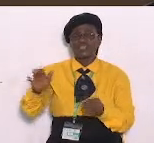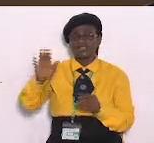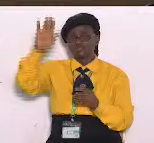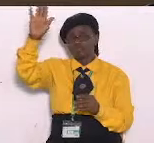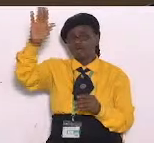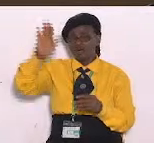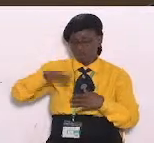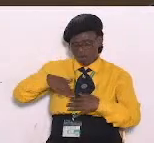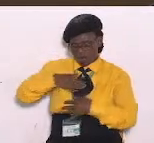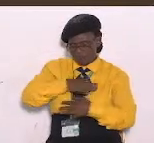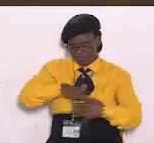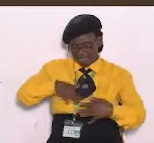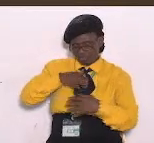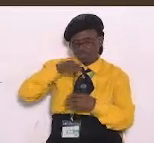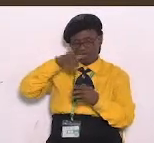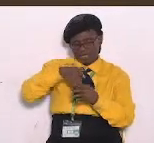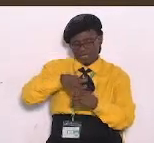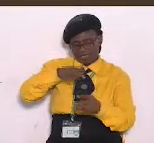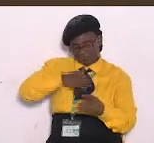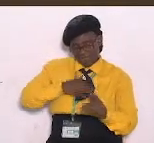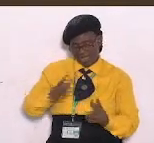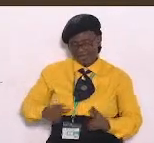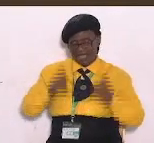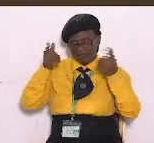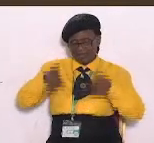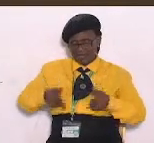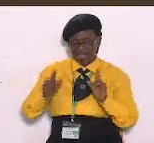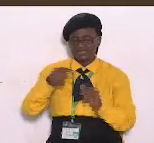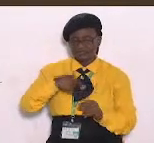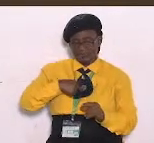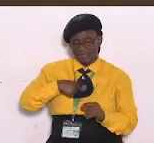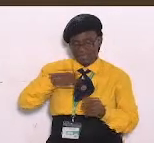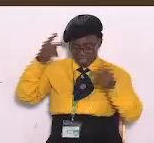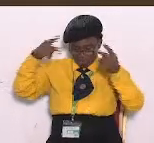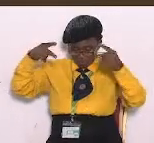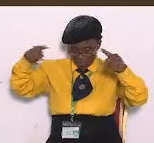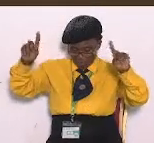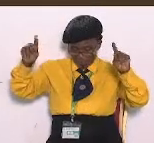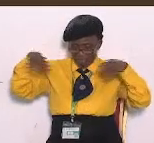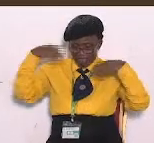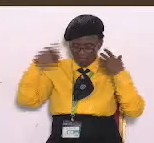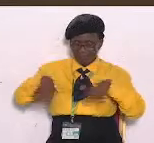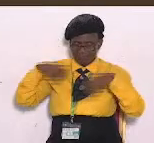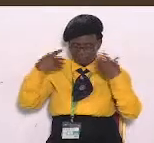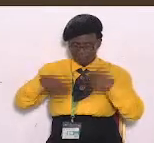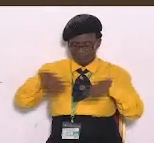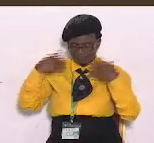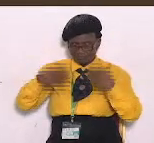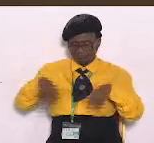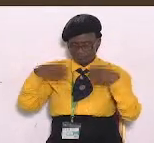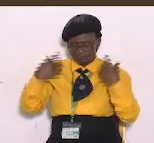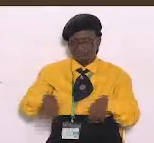immensement accompl ton plaisir dans ma vie que je prospère